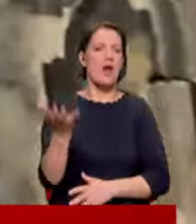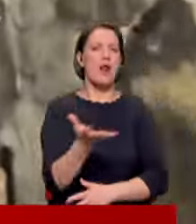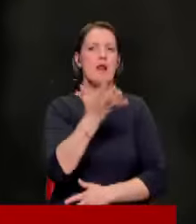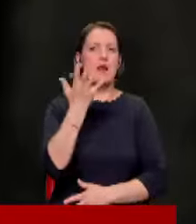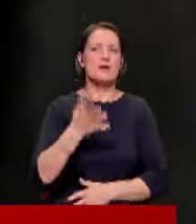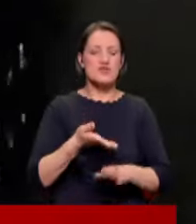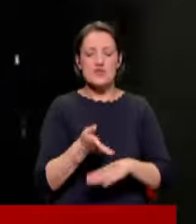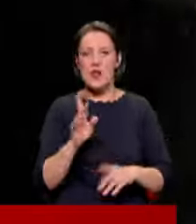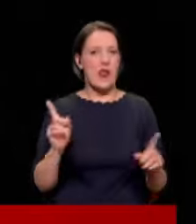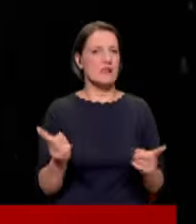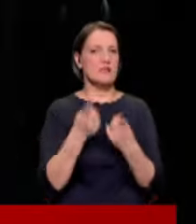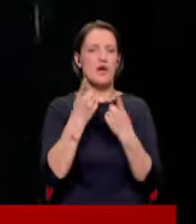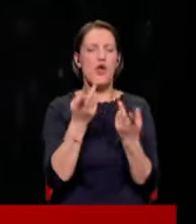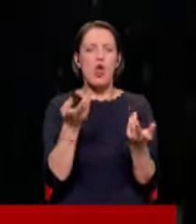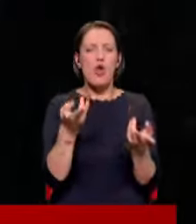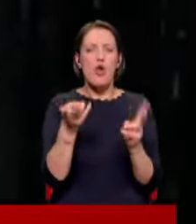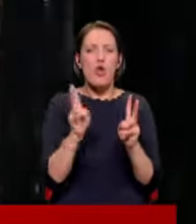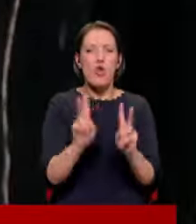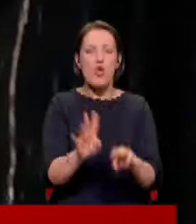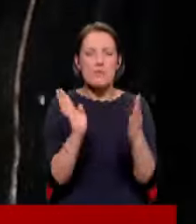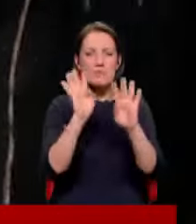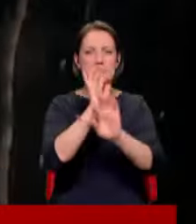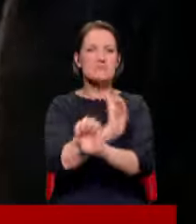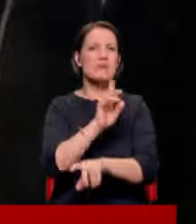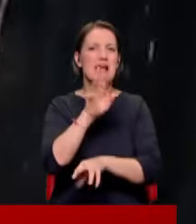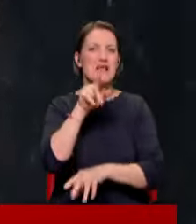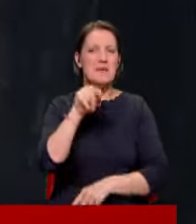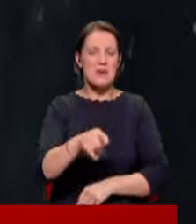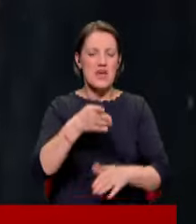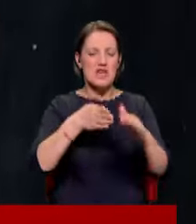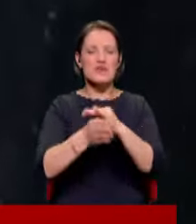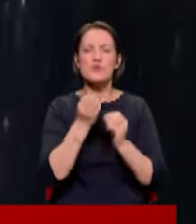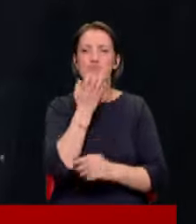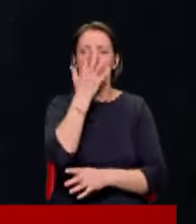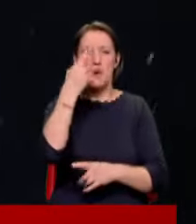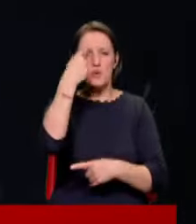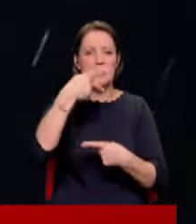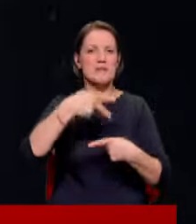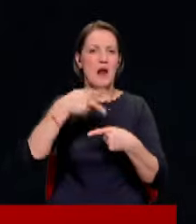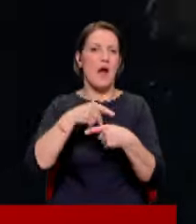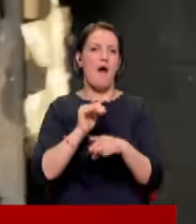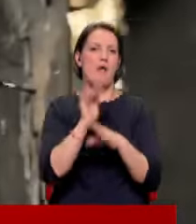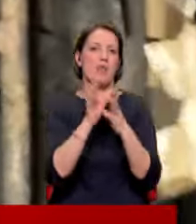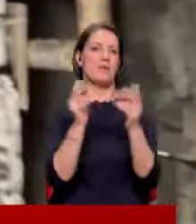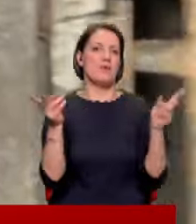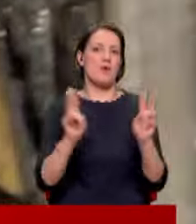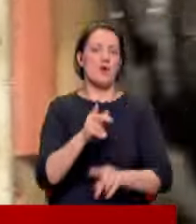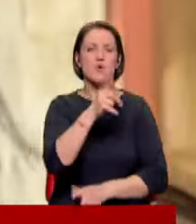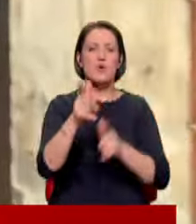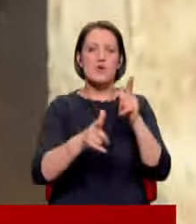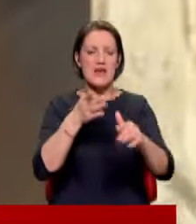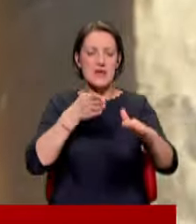yolu yoktu. Adeta bir ölüm kapanında mahsur kalan işçilerin çoğu içeriye dolan dumandan zehirlenerek hayatını kaybetti.